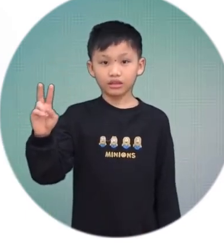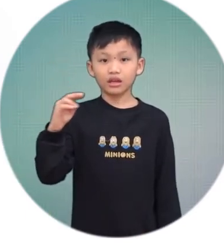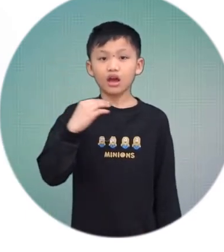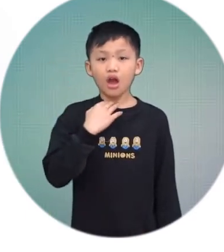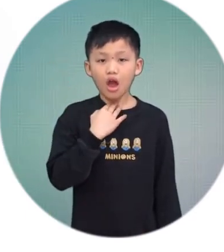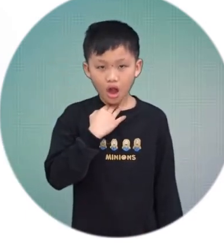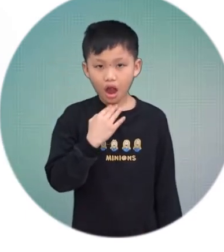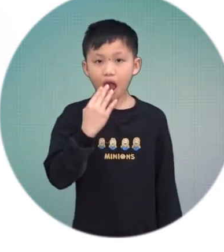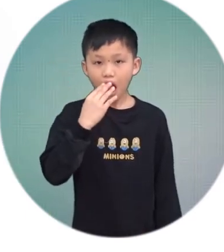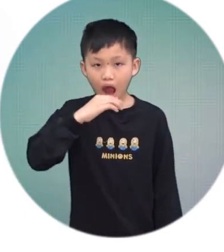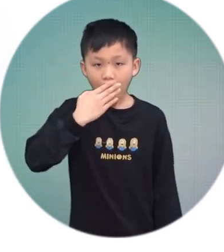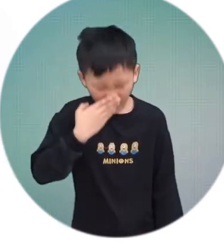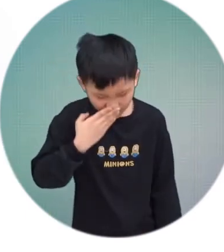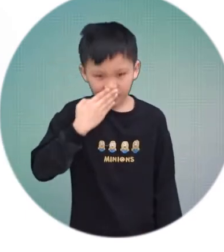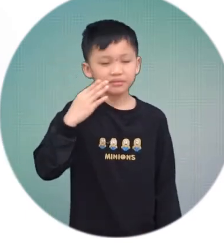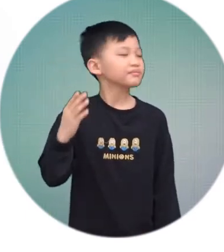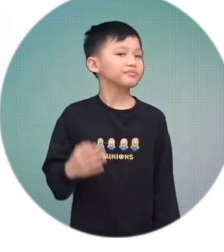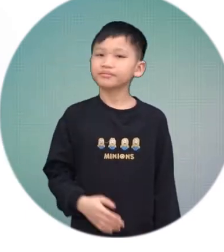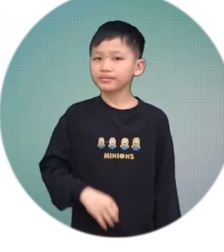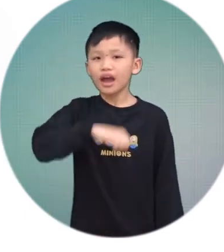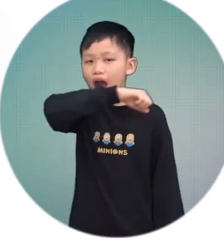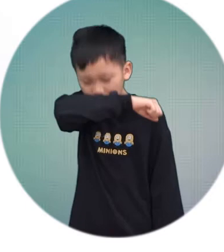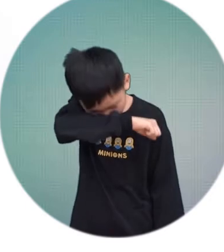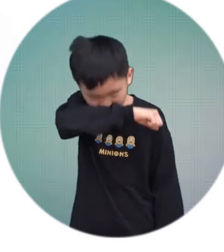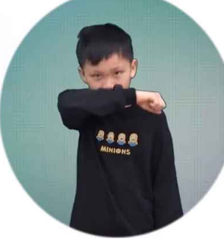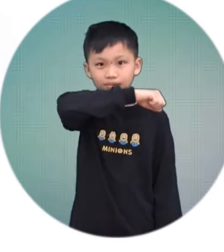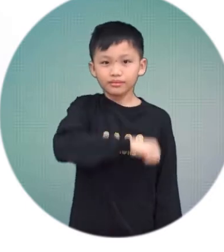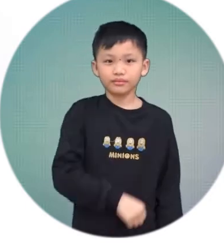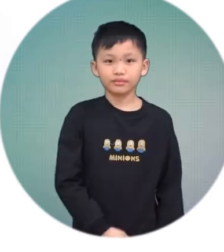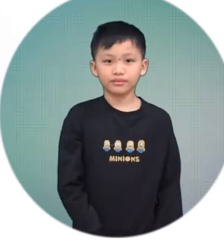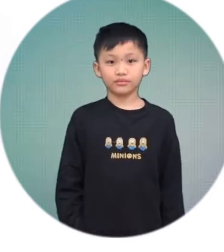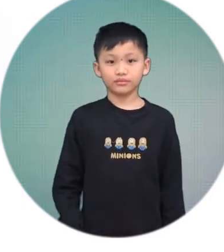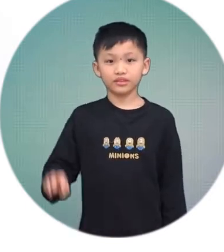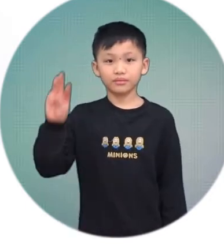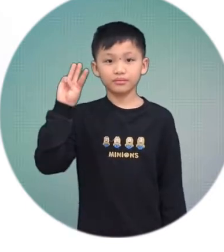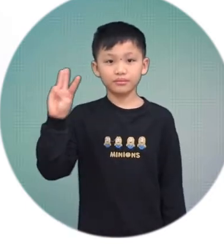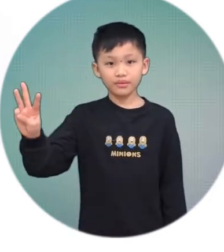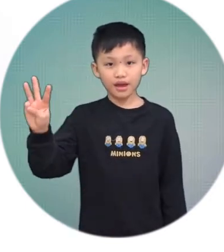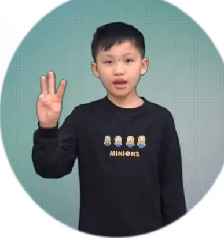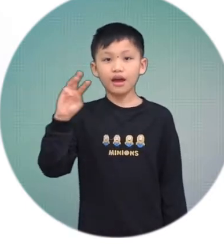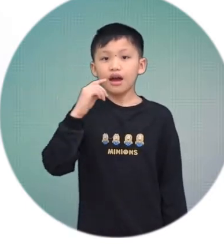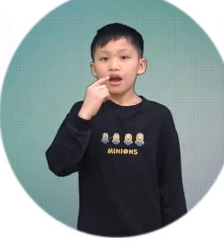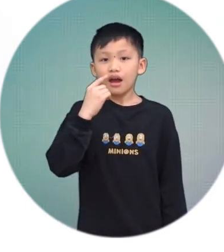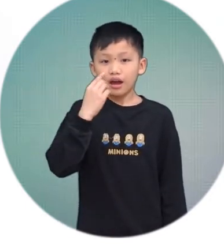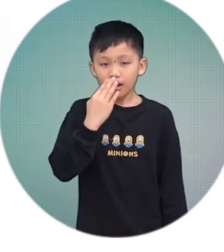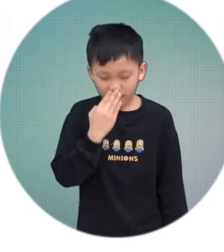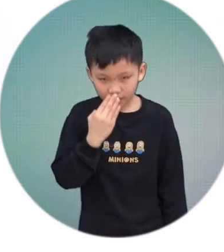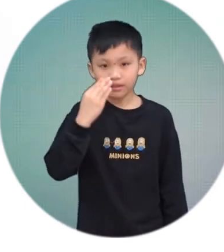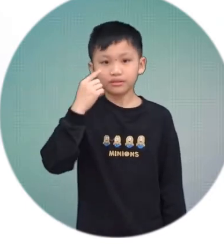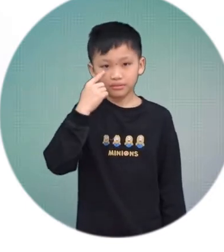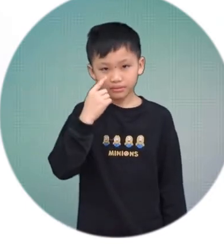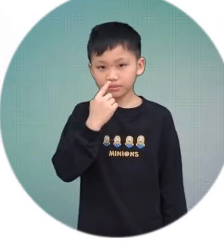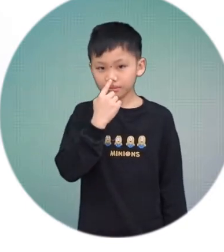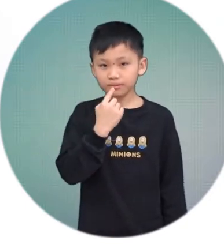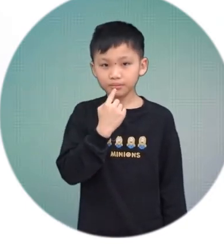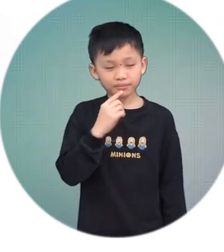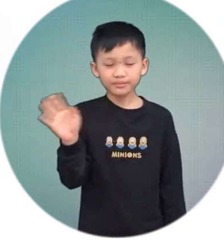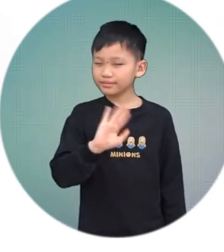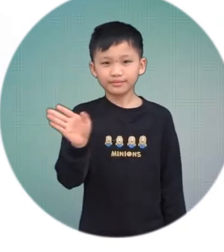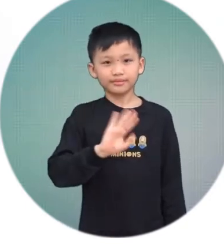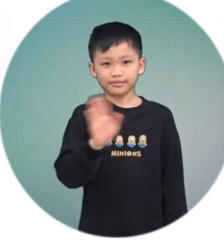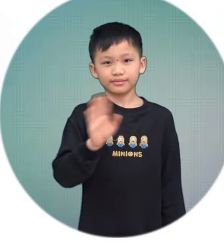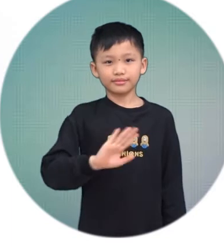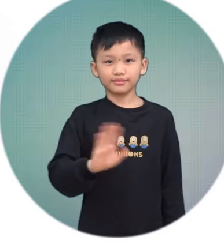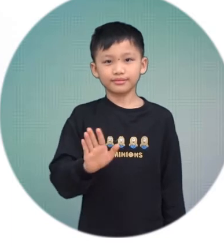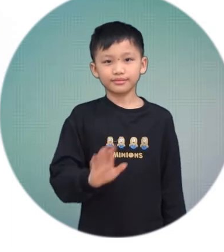khô. 2. Khi ho hoặc hắt hơi, bạn nhớ che mũi và miệng bằng khuỷu tay. 3. Tránh đưa tay